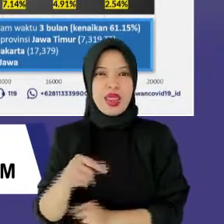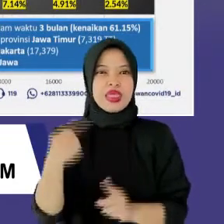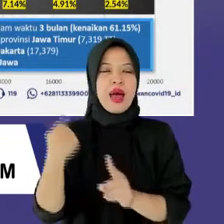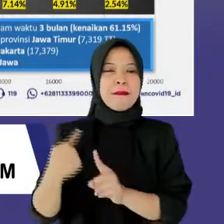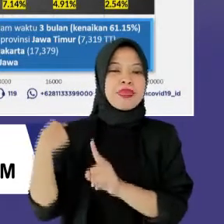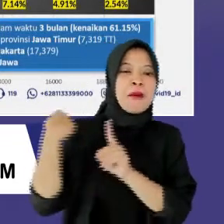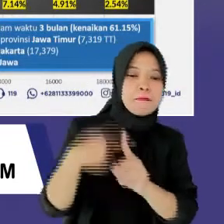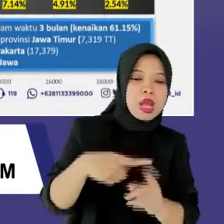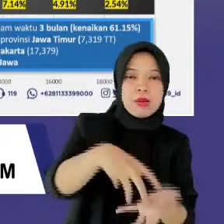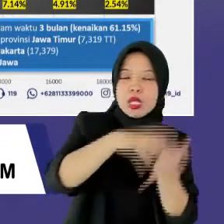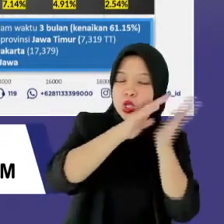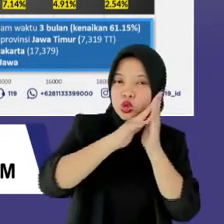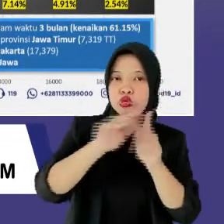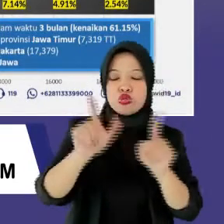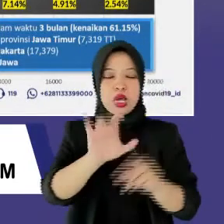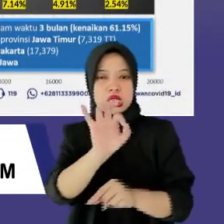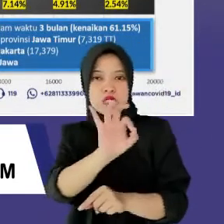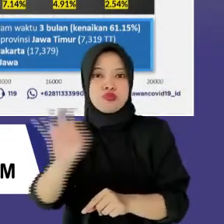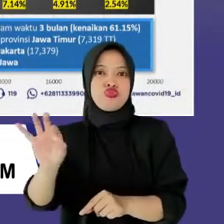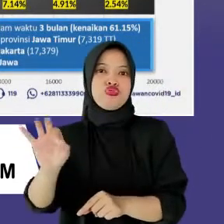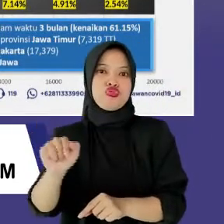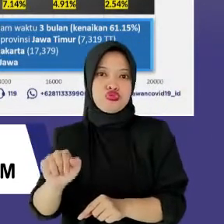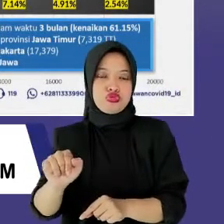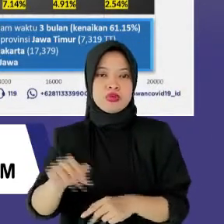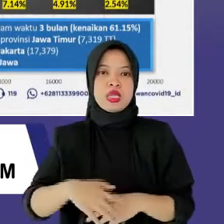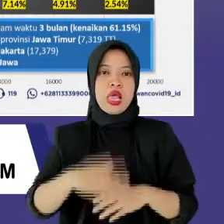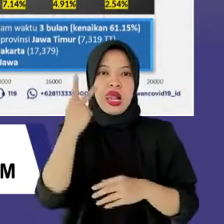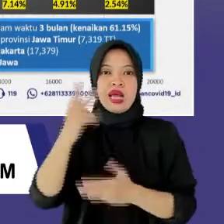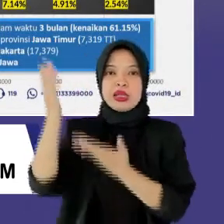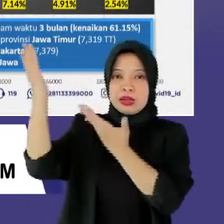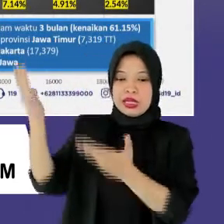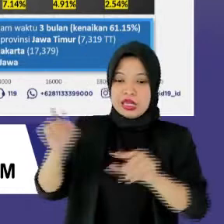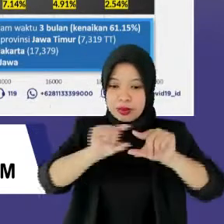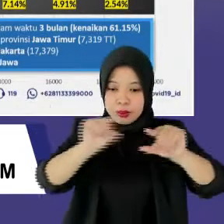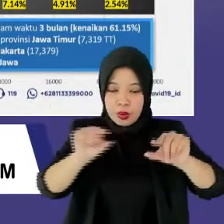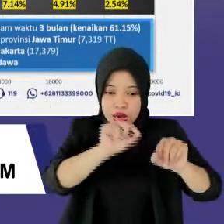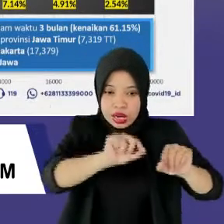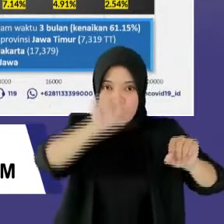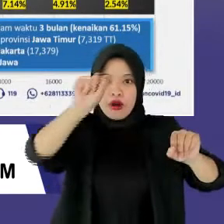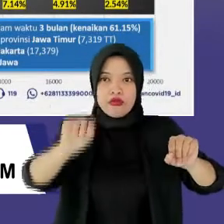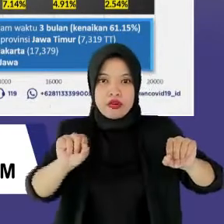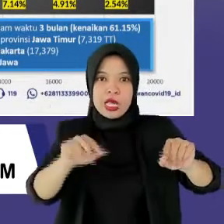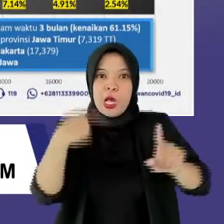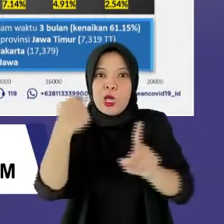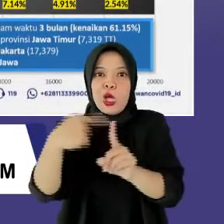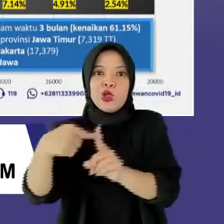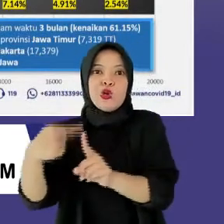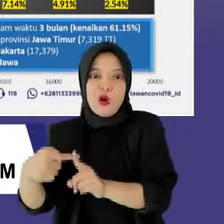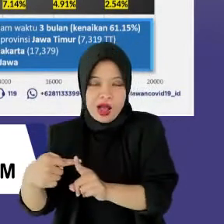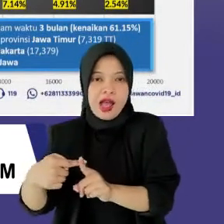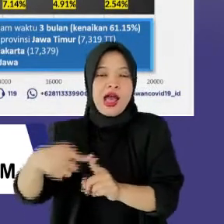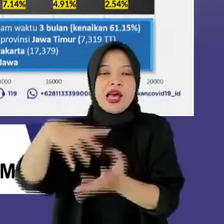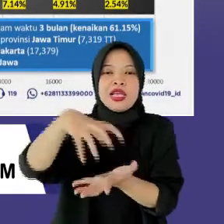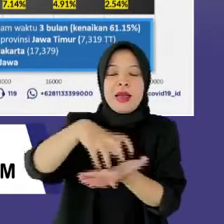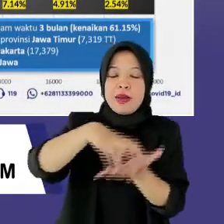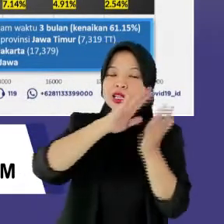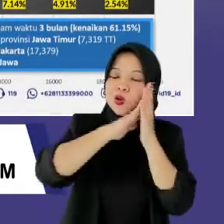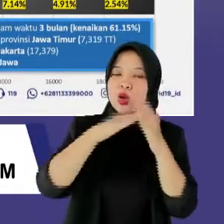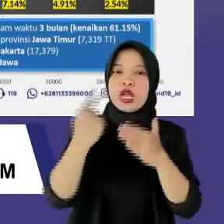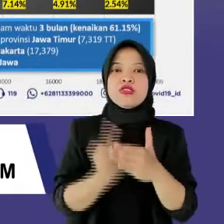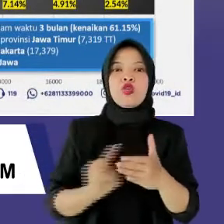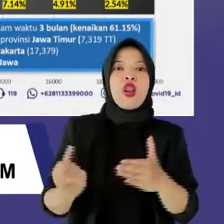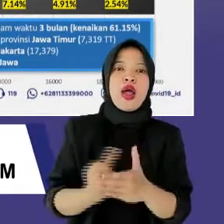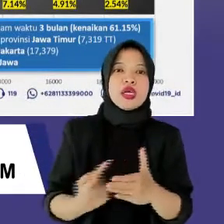sekitar 7.000-an. Kemudian kalau kita lihat yang di grafik di bawahnya lagi, ini coba kita hitung jumlah tempat tidur